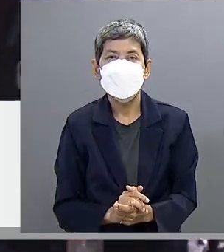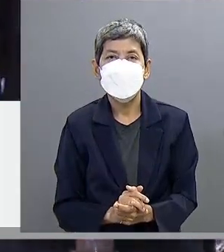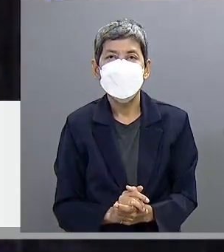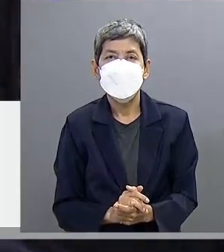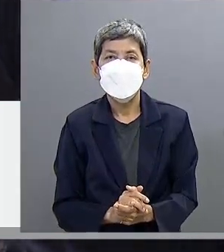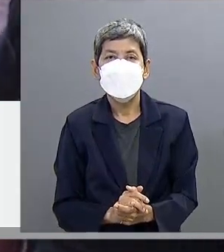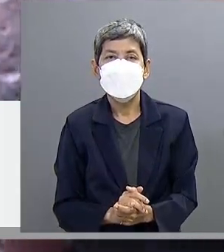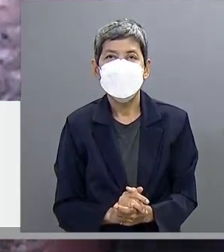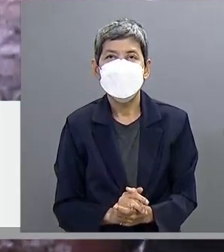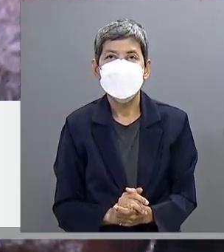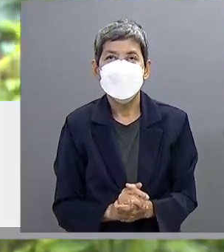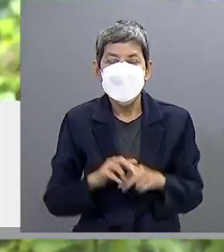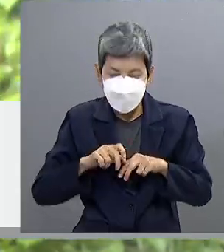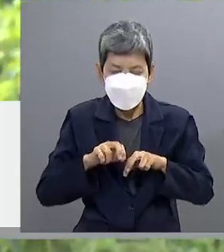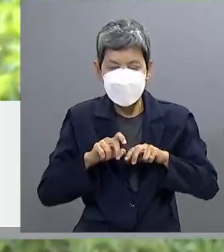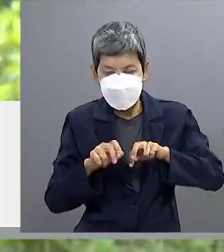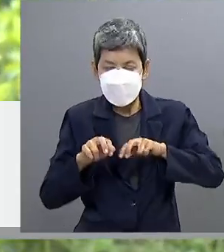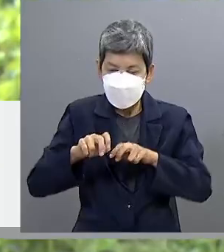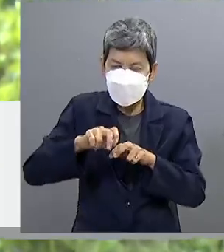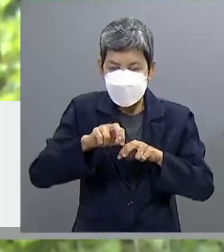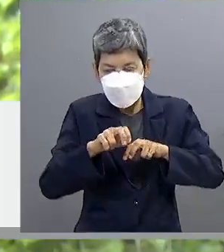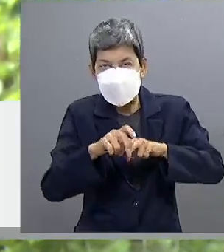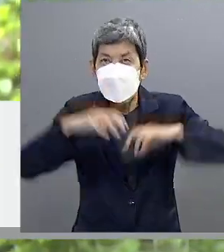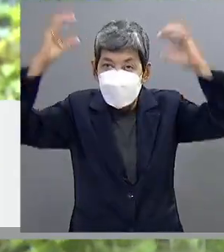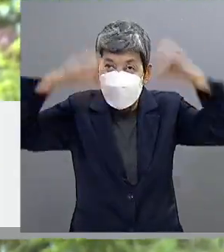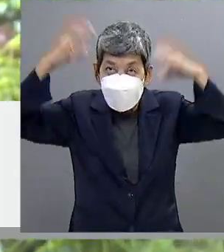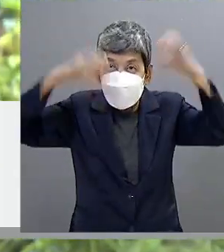เส้นทางลาดชันอีกทั้งฝนกระหน่ำตลอดทั้งวัน